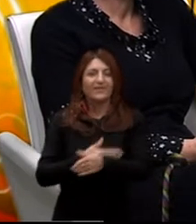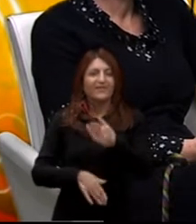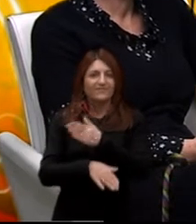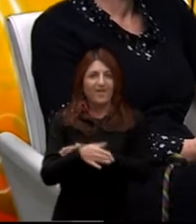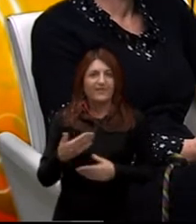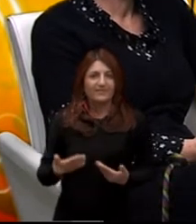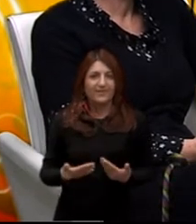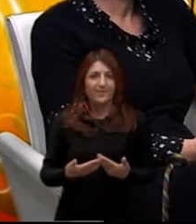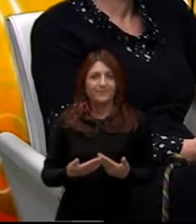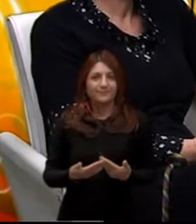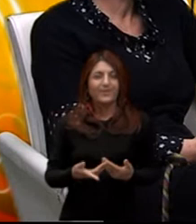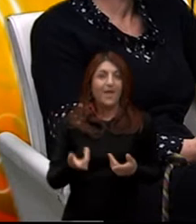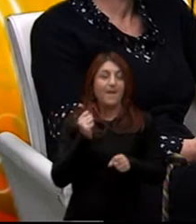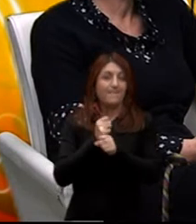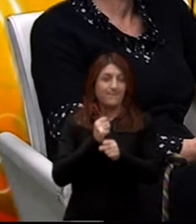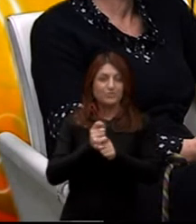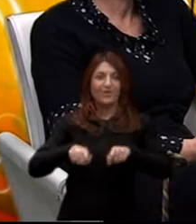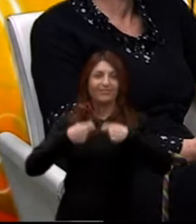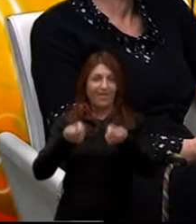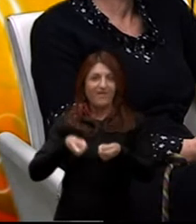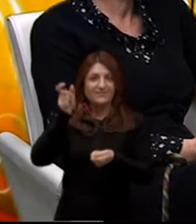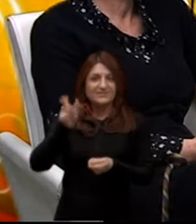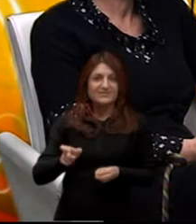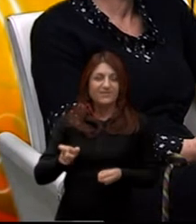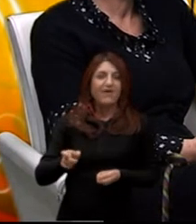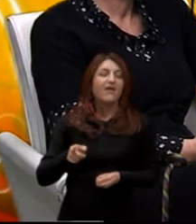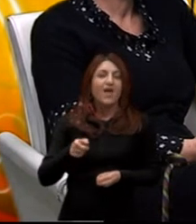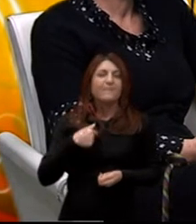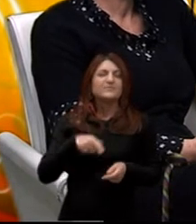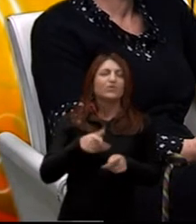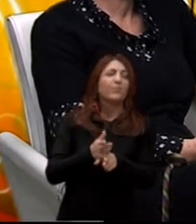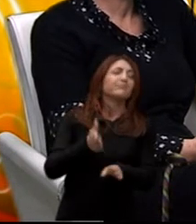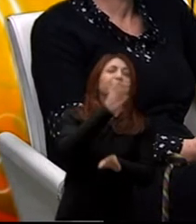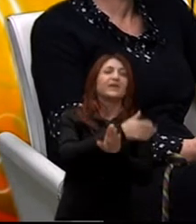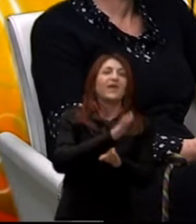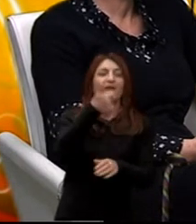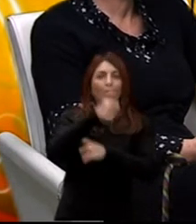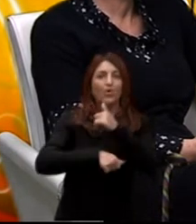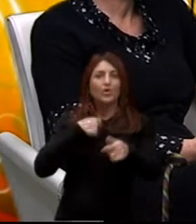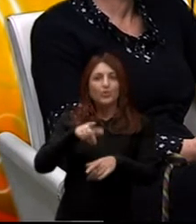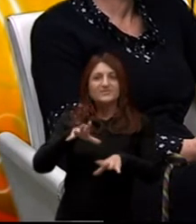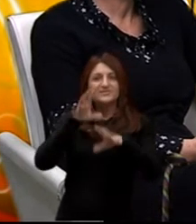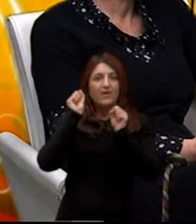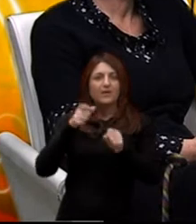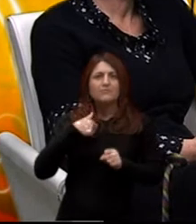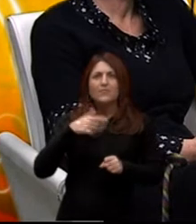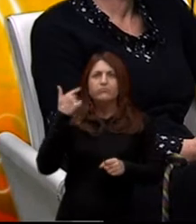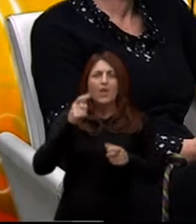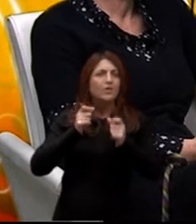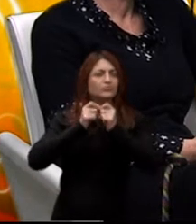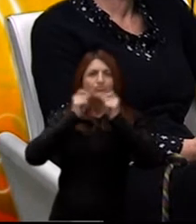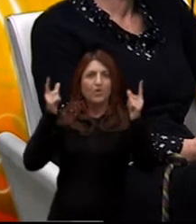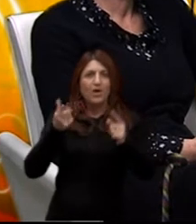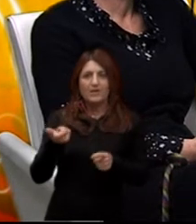firmama. I poslodavci su se, mi smo to shvatili puno prije, još prije godinu i pol, našli u velikom šoku jer